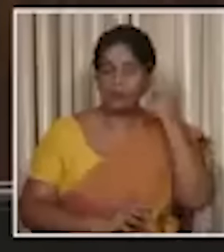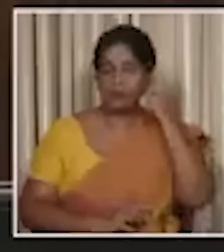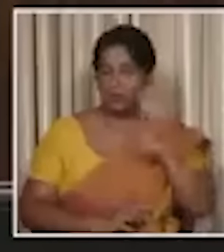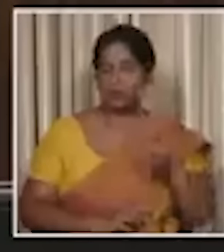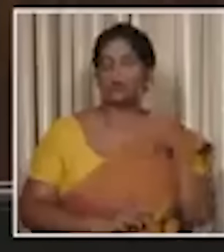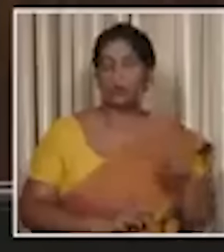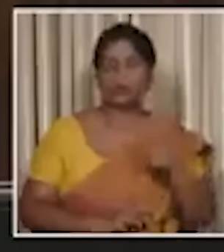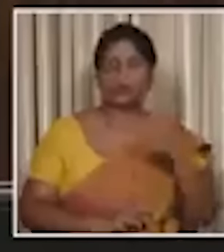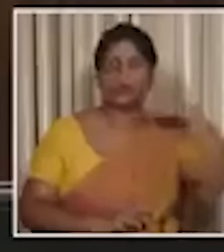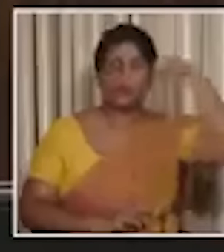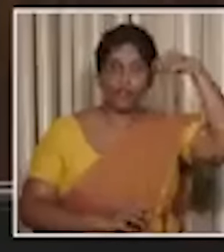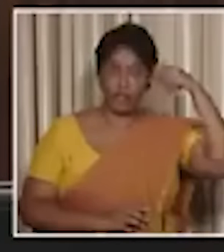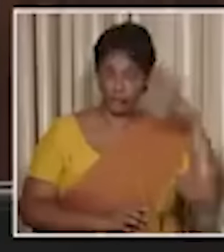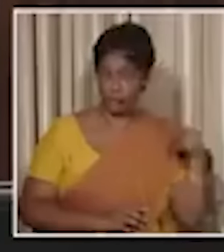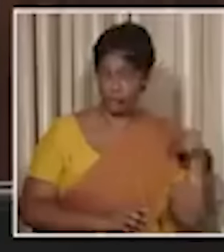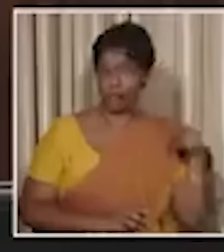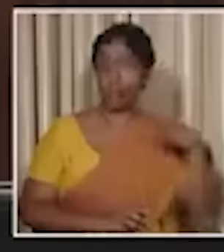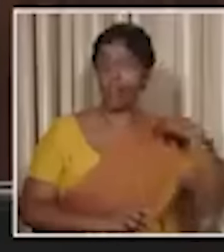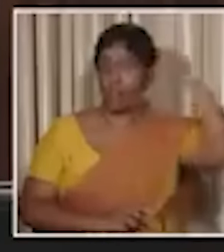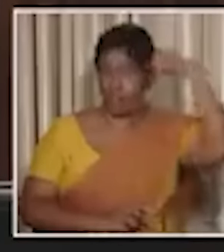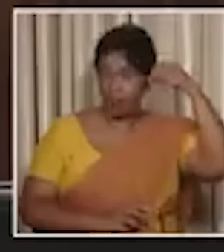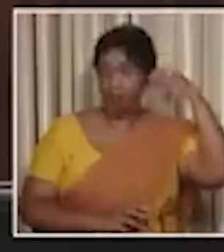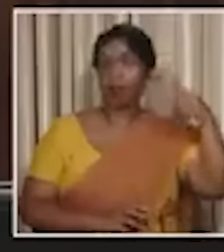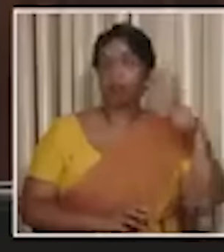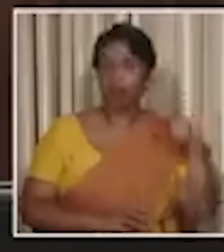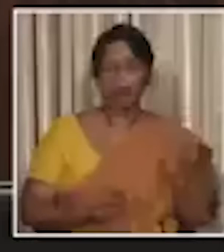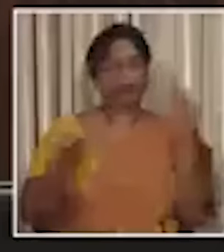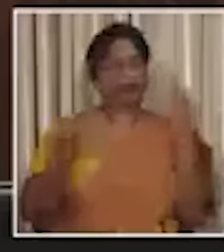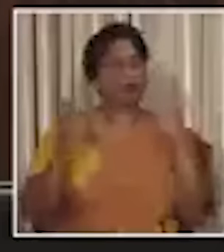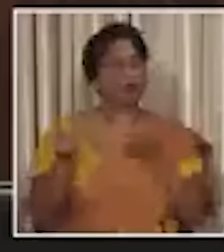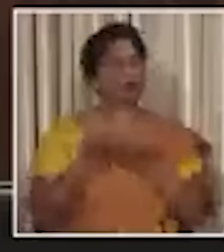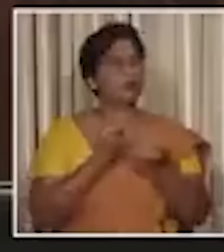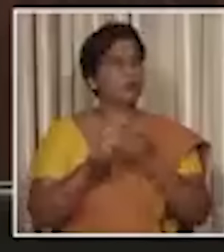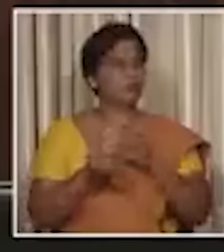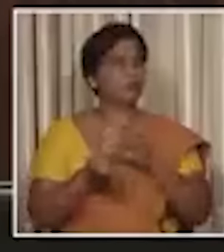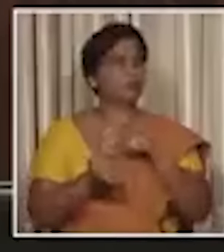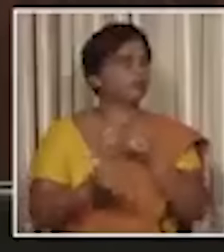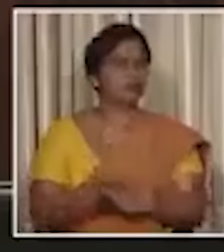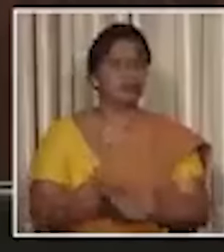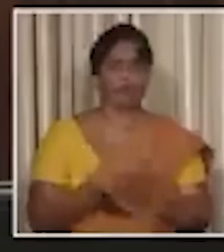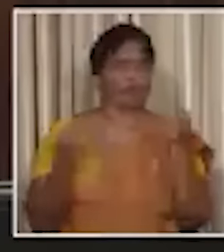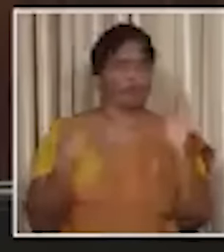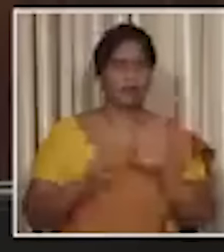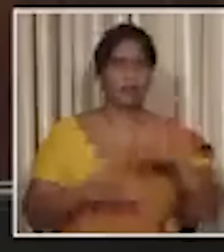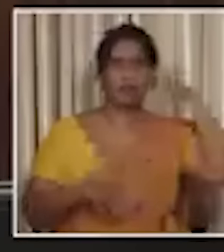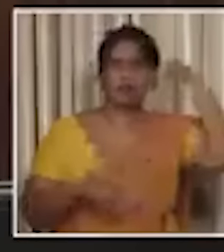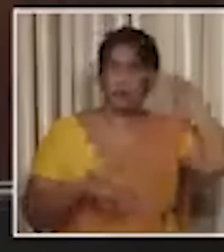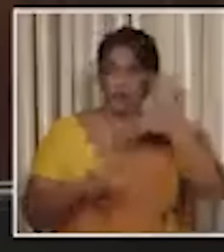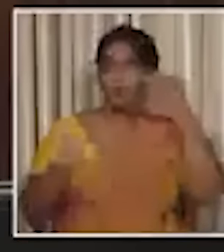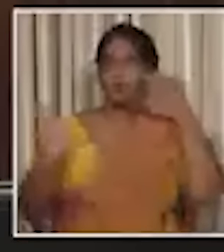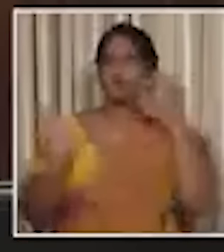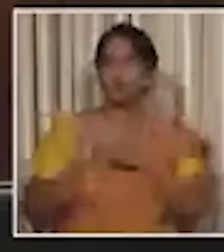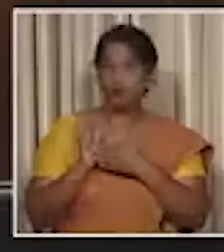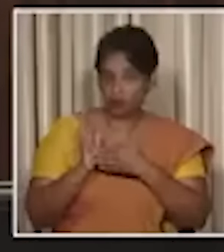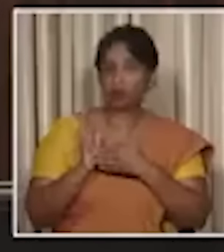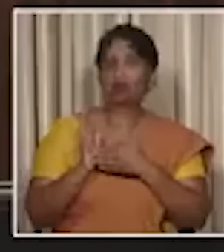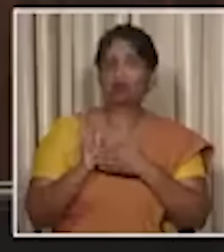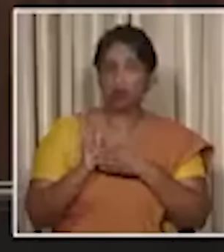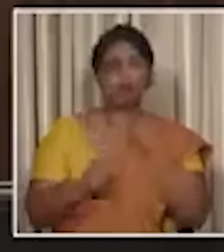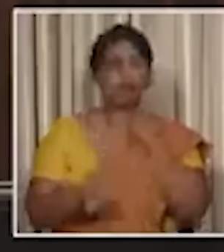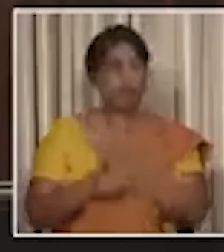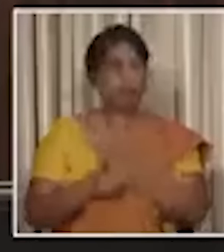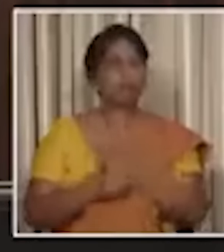பயன்படுத்தக்கூடிய பெருமதி சேர் உற்பத்திகளாக மாற்றி அமைப்பதற்கும் அதற்கான கைத்தொழில்துறை சார்ந்த விடயங்களுக்கும் நாங்கள் இதனை இட்டுச் செல்கின்றோம்.